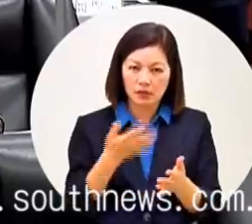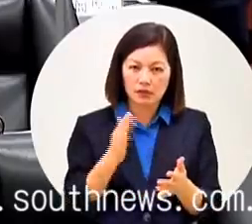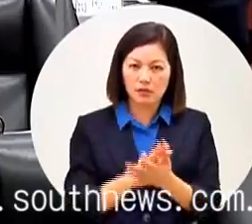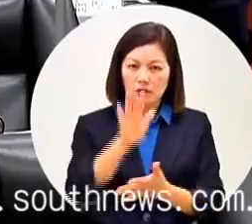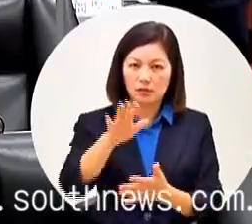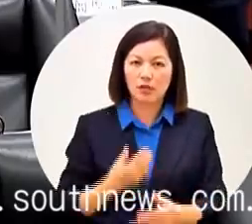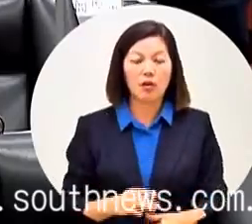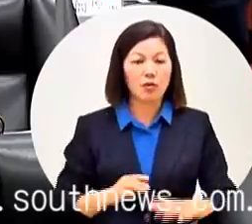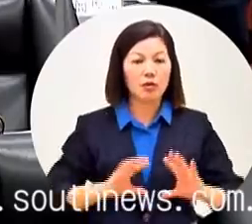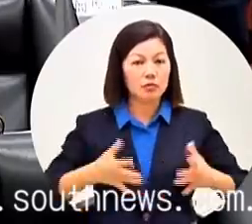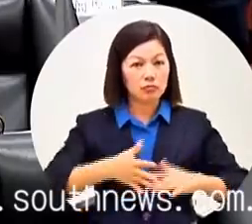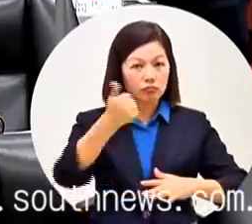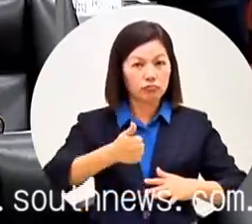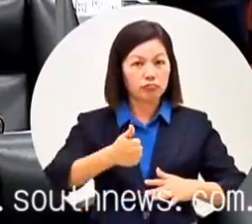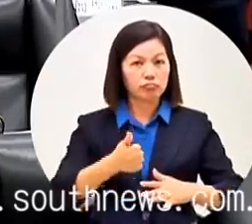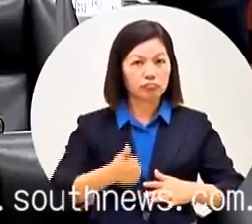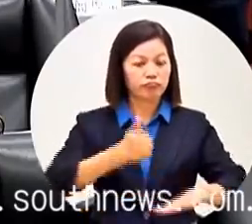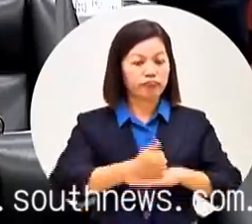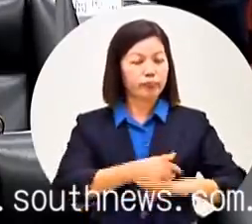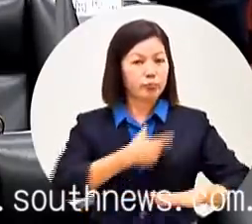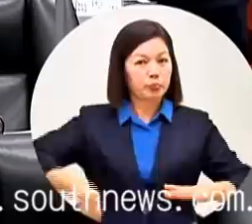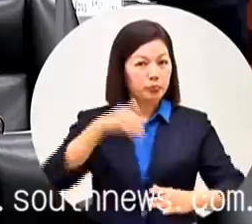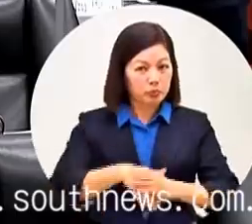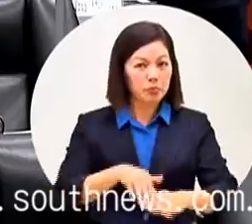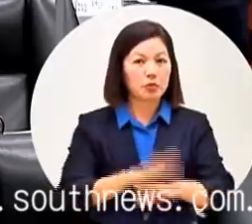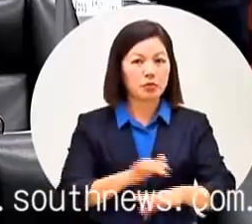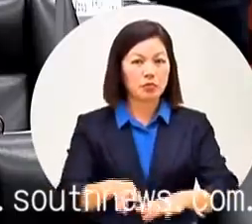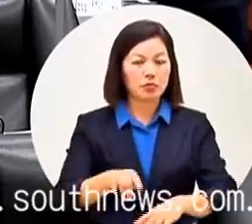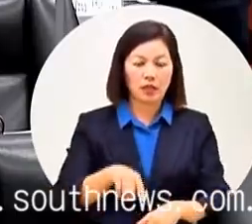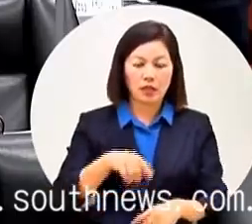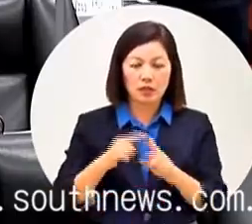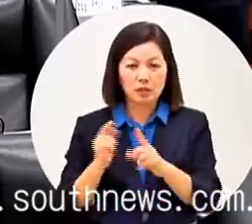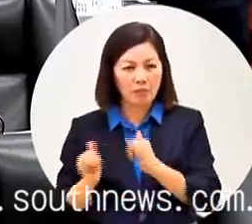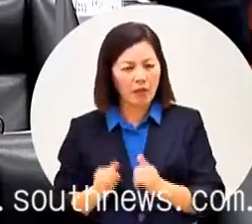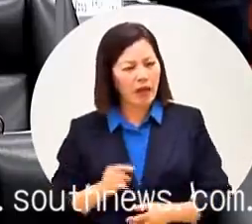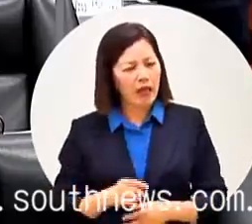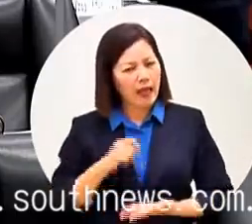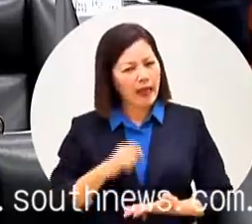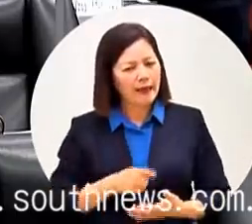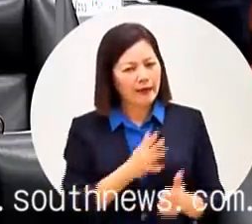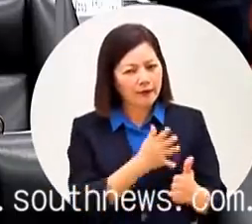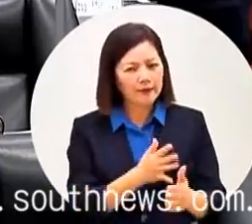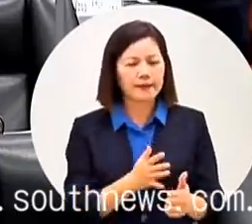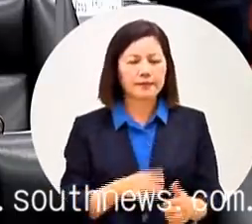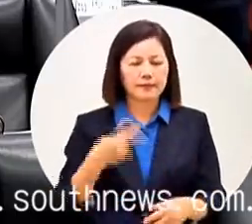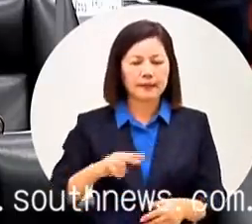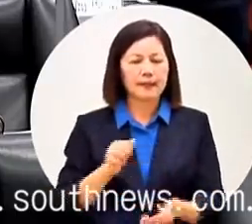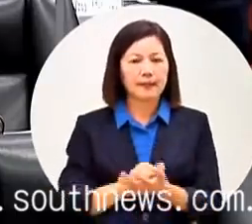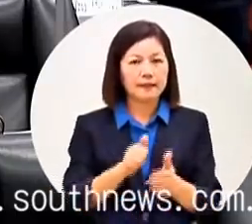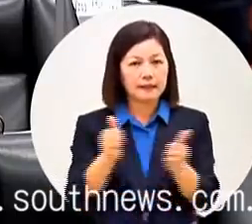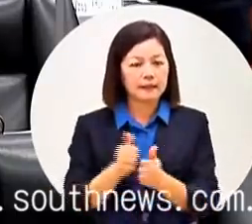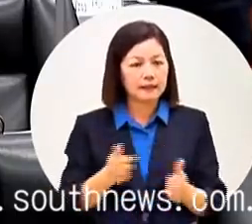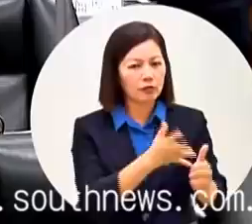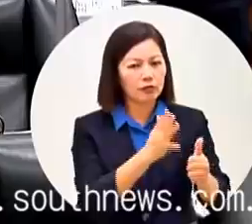了。这是台湾人民为什么要给你那么大的焦虑去看的。就像昨天媒体问你，针对中国派了两架